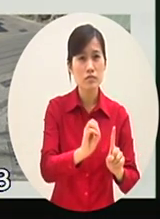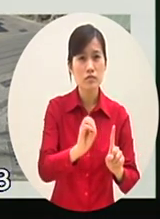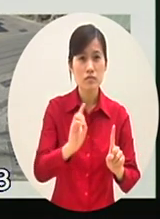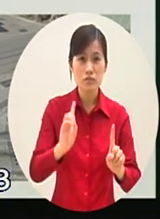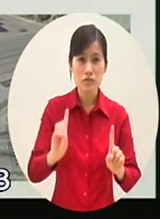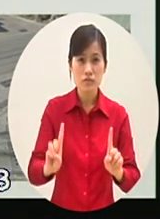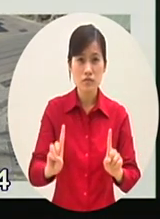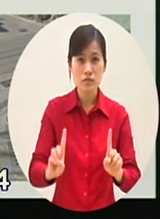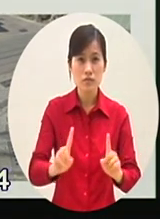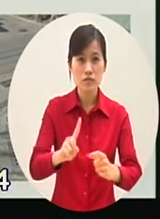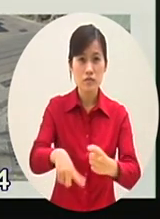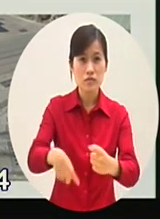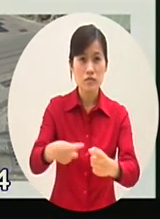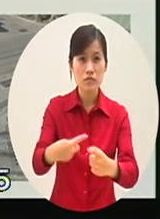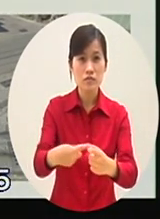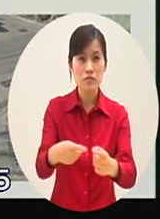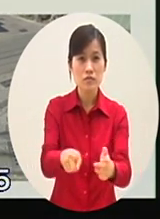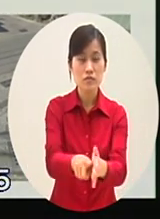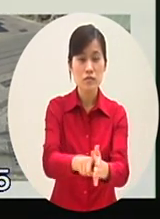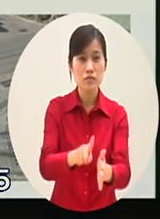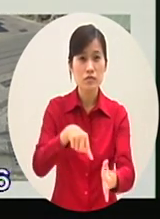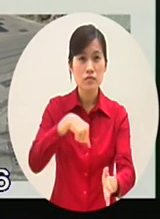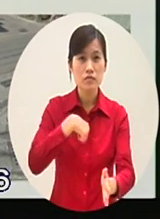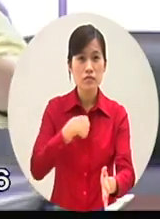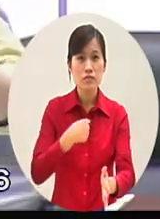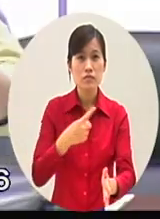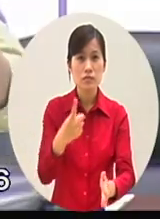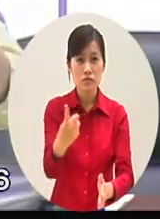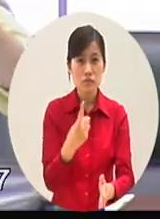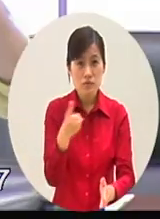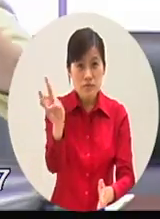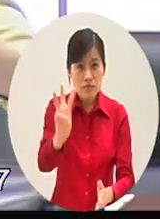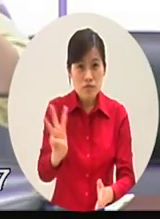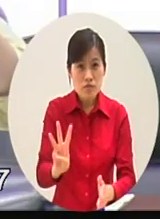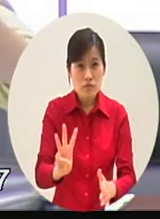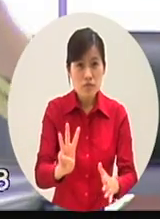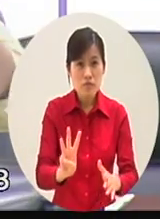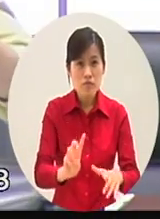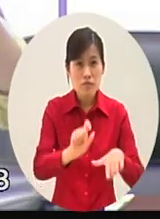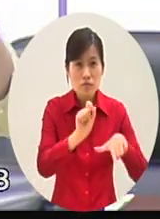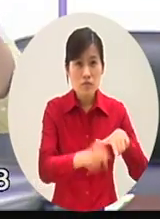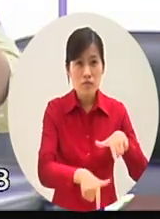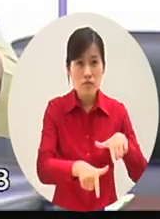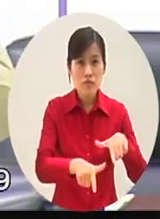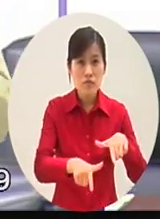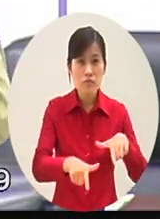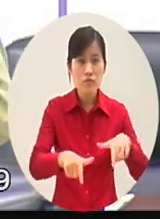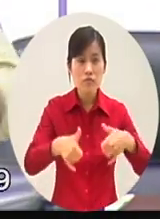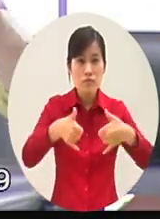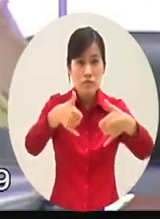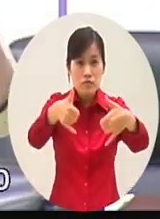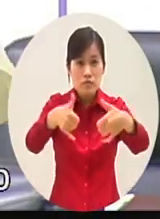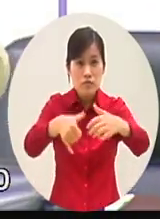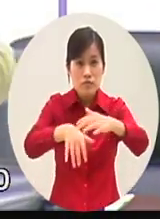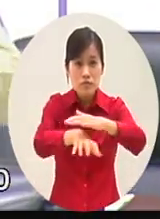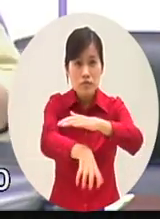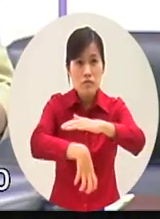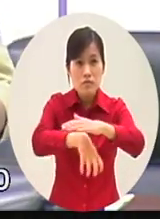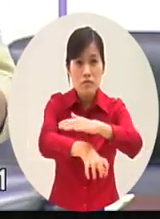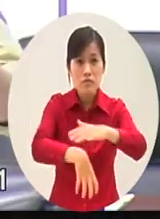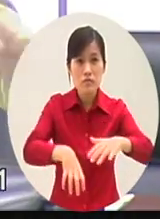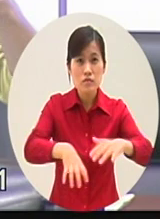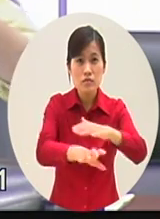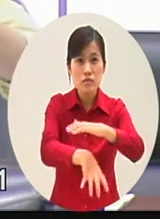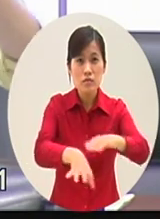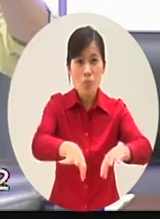100几年的时候自来水公司在下面那个更换新的那个自来水的管